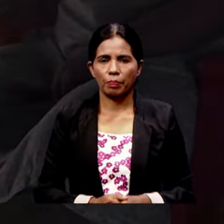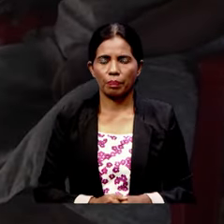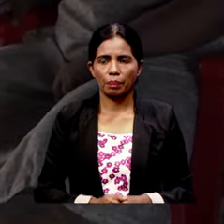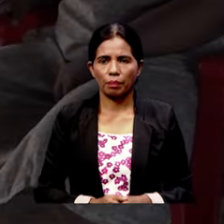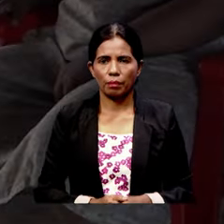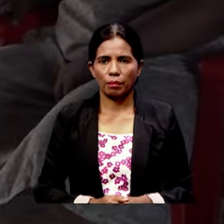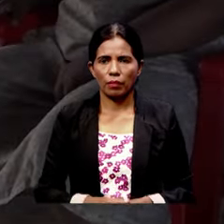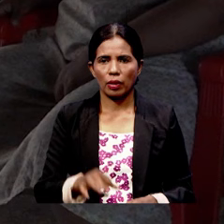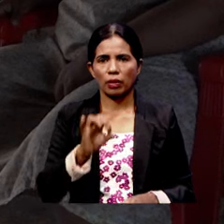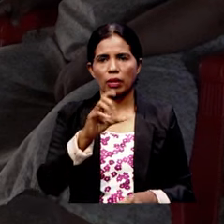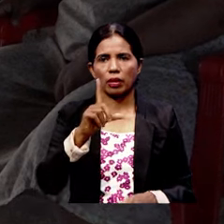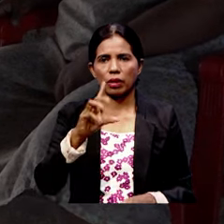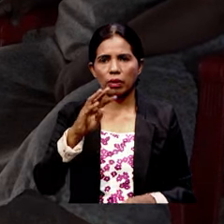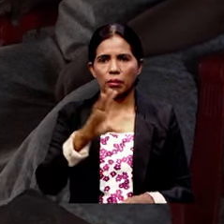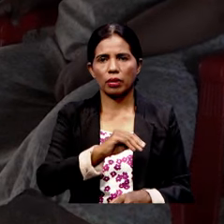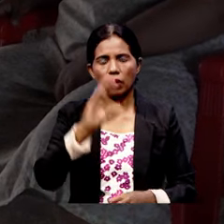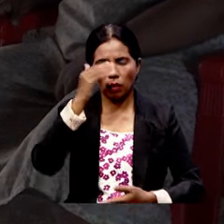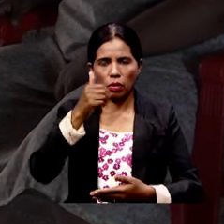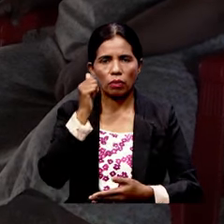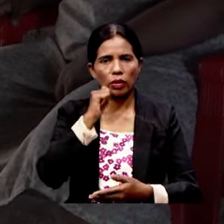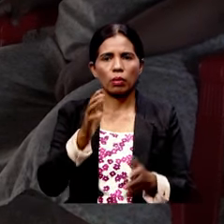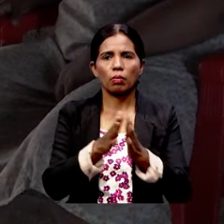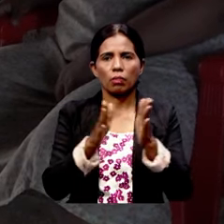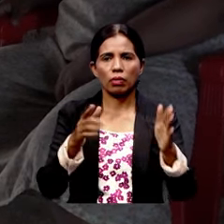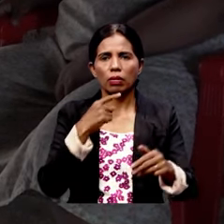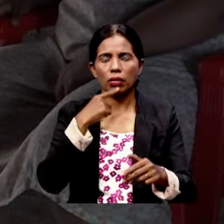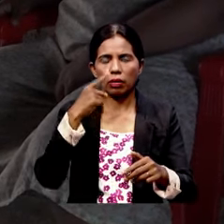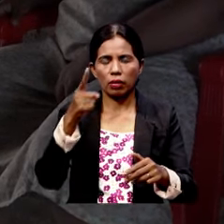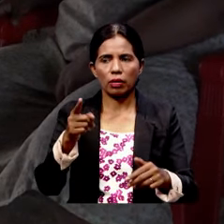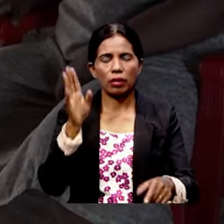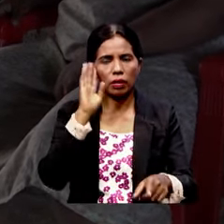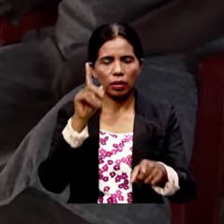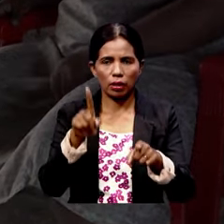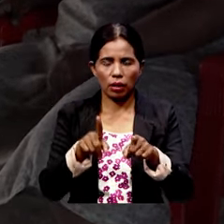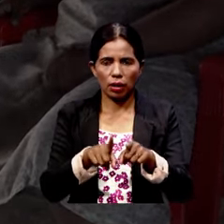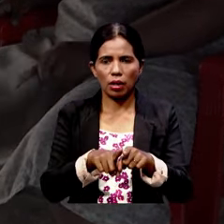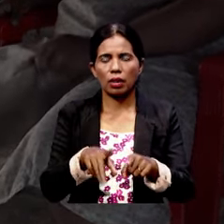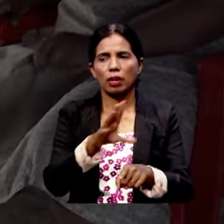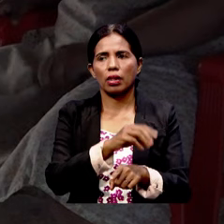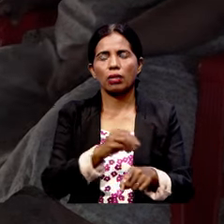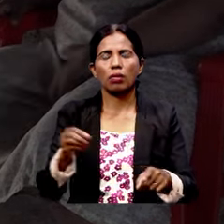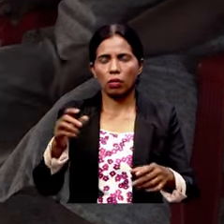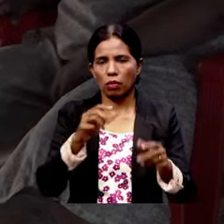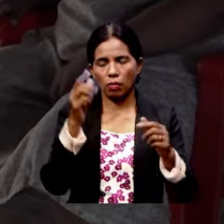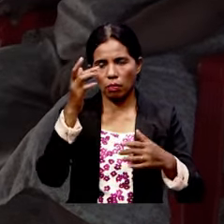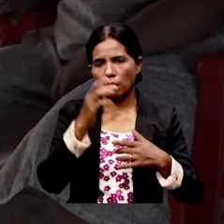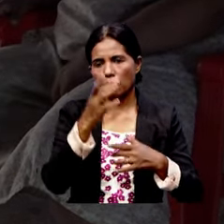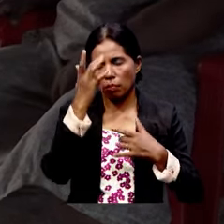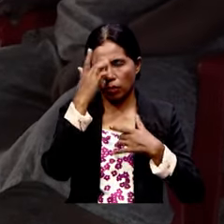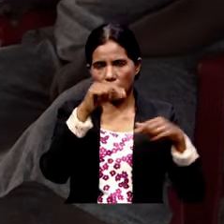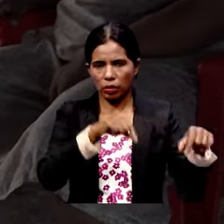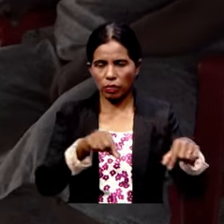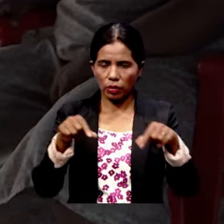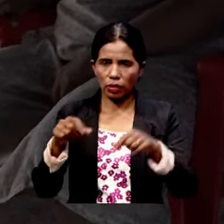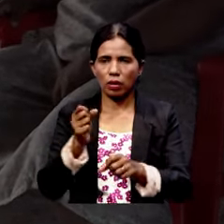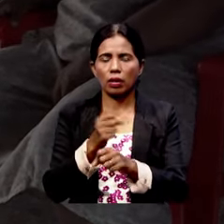Filipa da Silva mudar uang veto bot hak tuir. Nyalin Laura Mendonça da Silva, o kondisau defisiensia halo ona